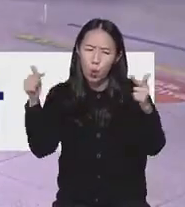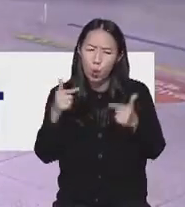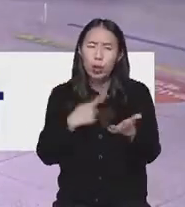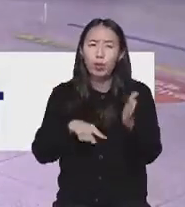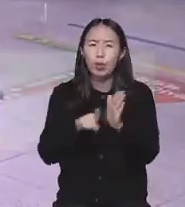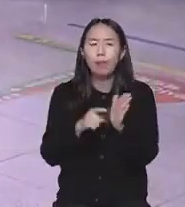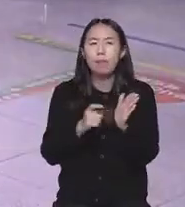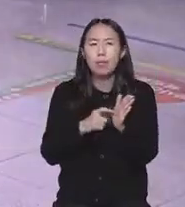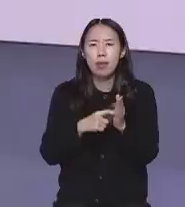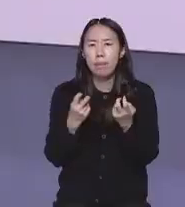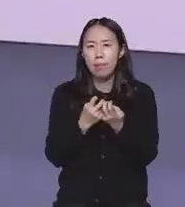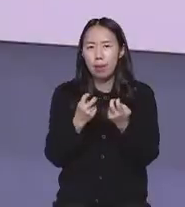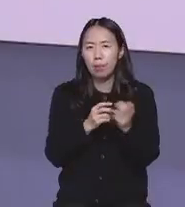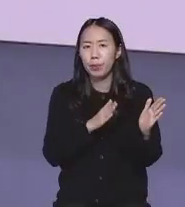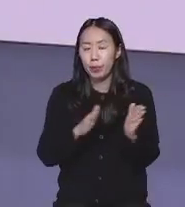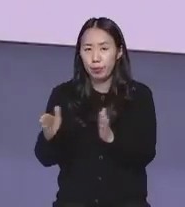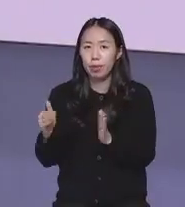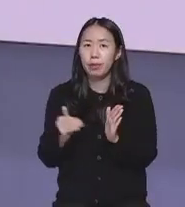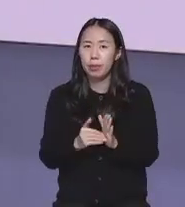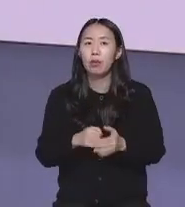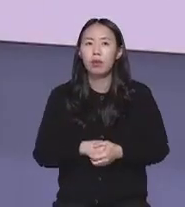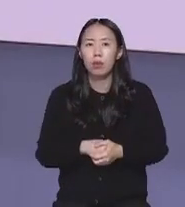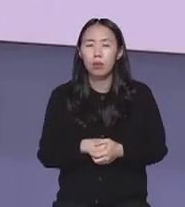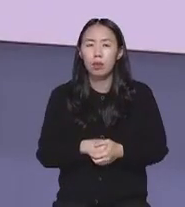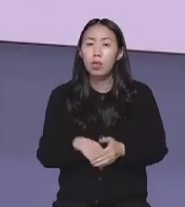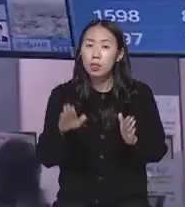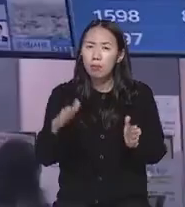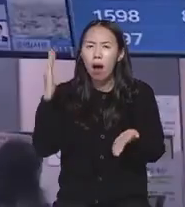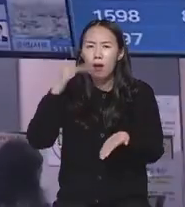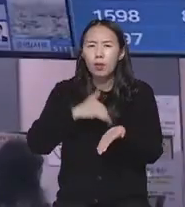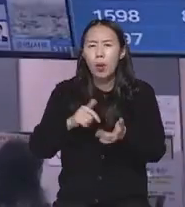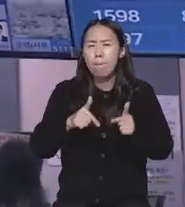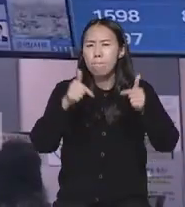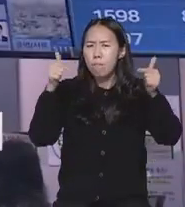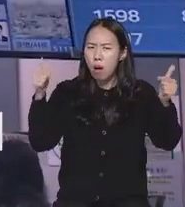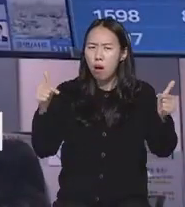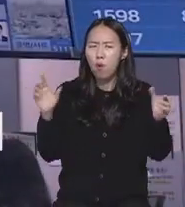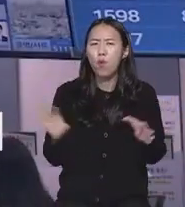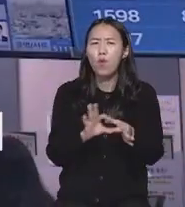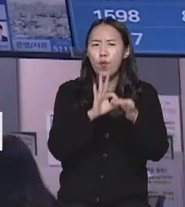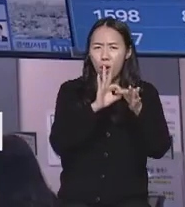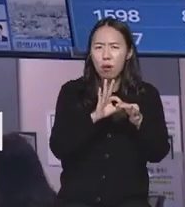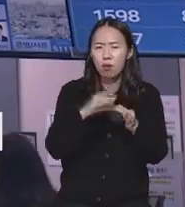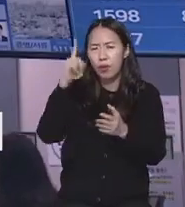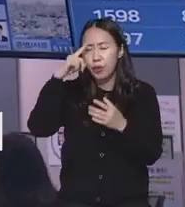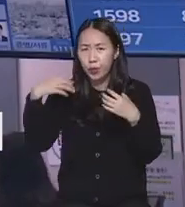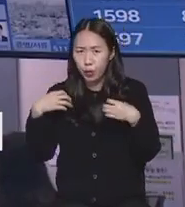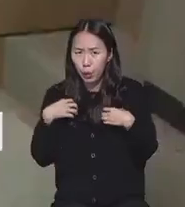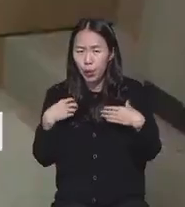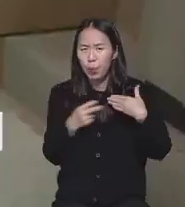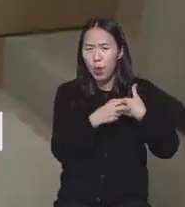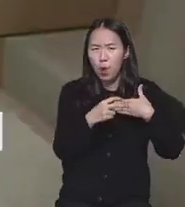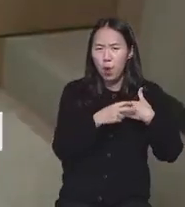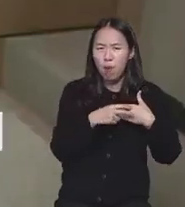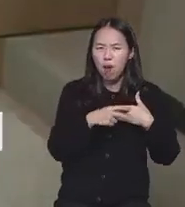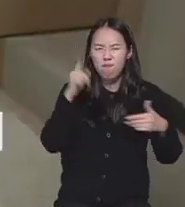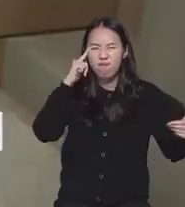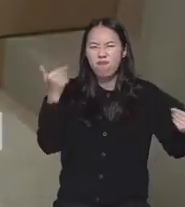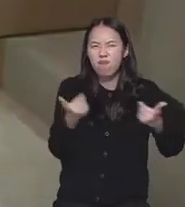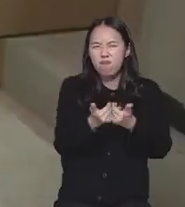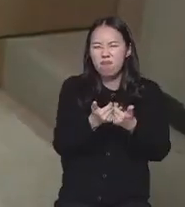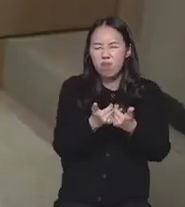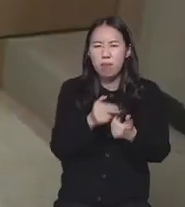비상대책을 가동했습니다. 의대 정원 확대를 두고 정부와 의료계가 강대강으로 대치하는 가운데 동네 의원들까지 집단